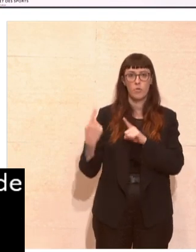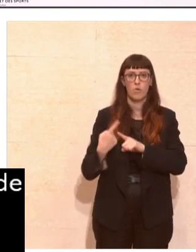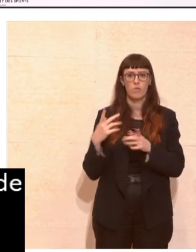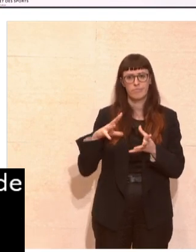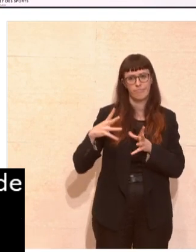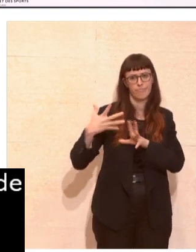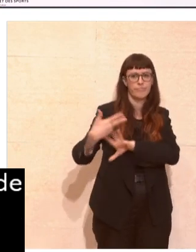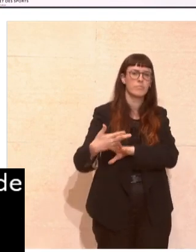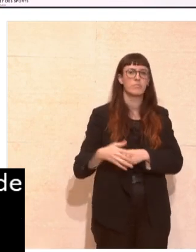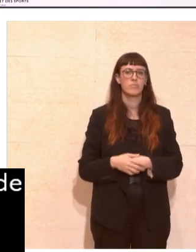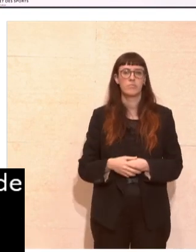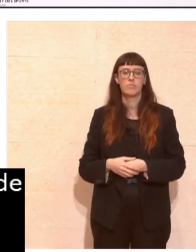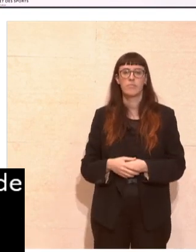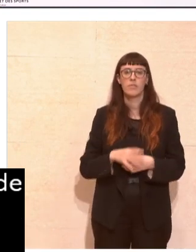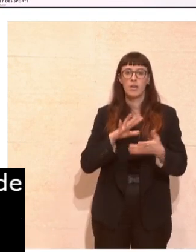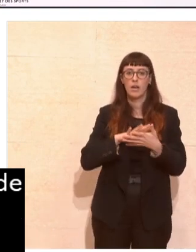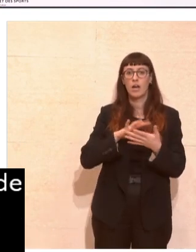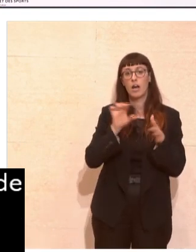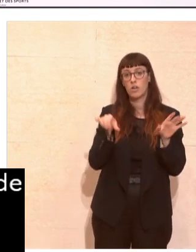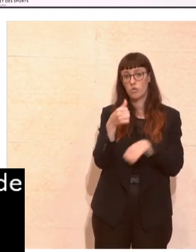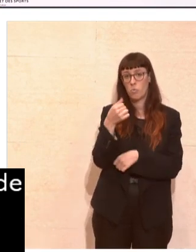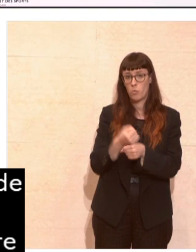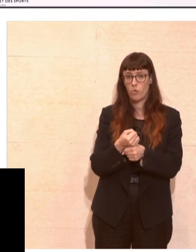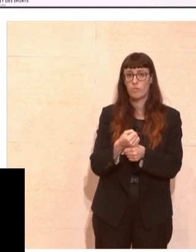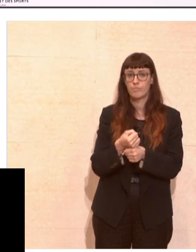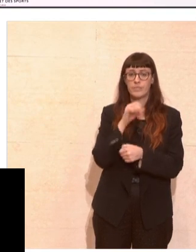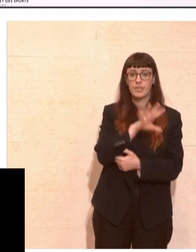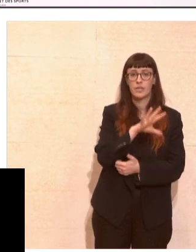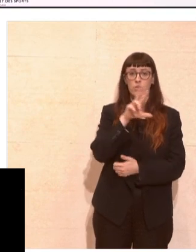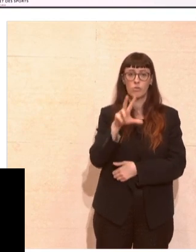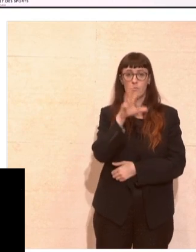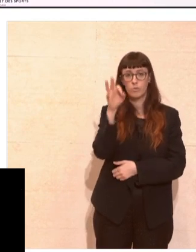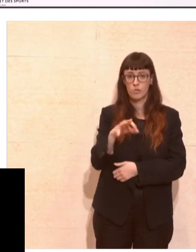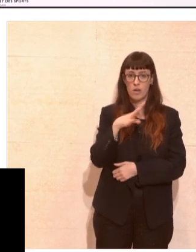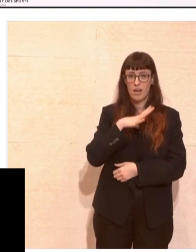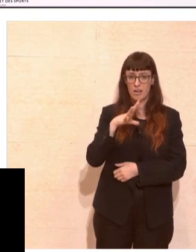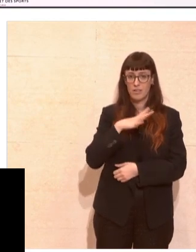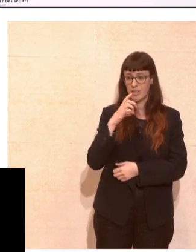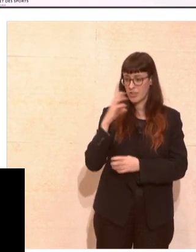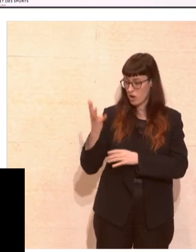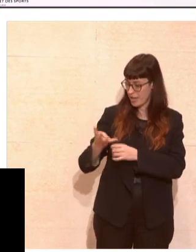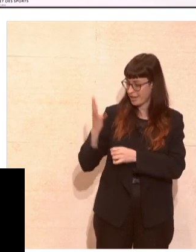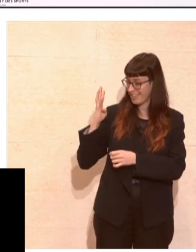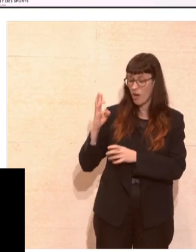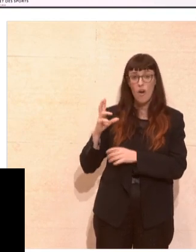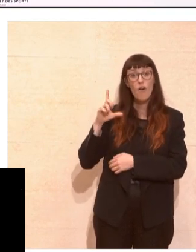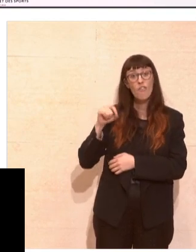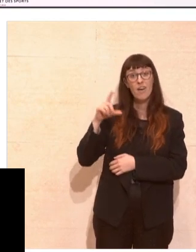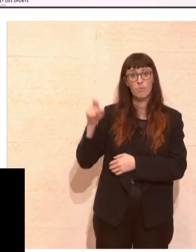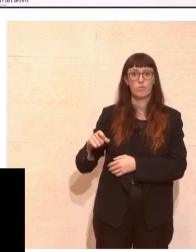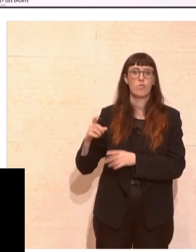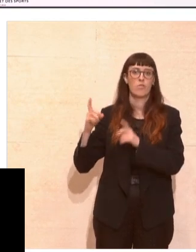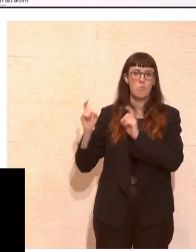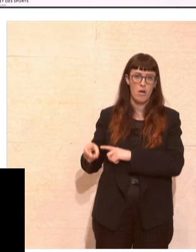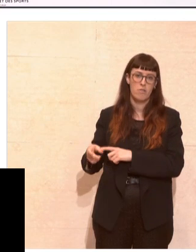phénomène. Chez les enfants de 11 ans, 53% en ont un. C'est 20% de plus qu'en 4 ans. Et les adolescents, presque tout le